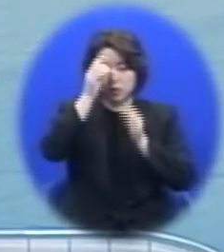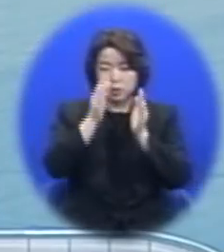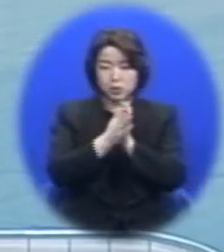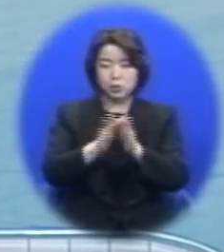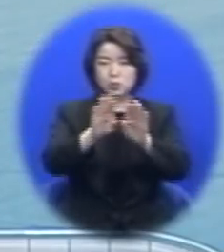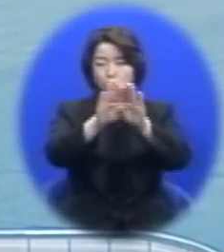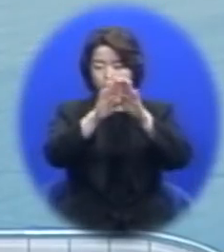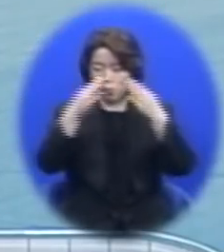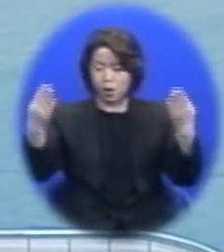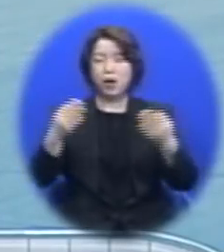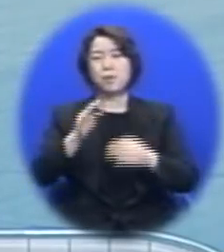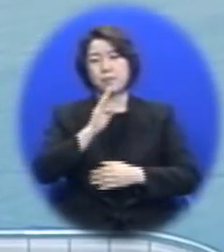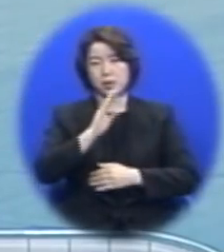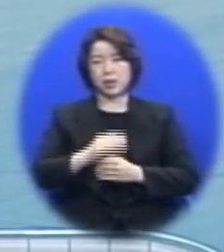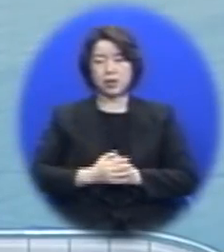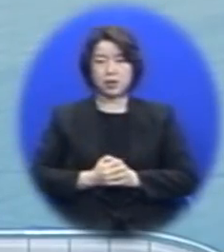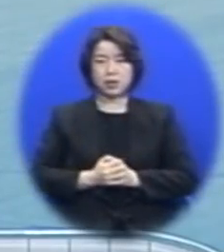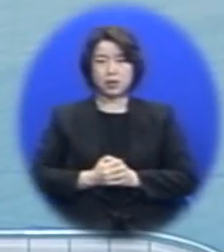거예요.